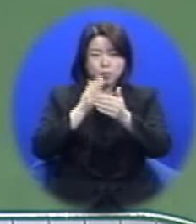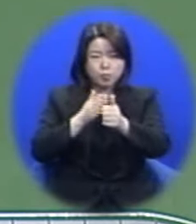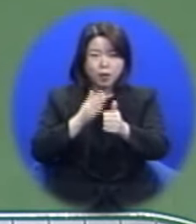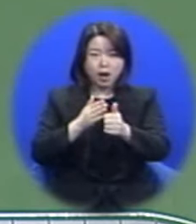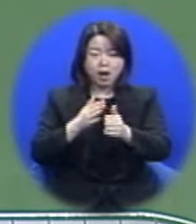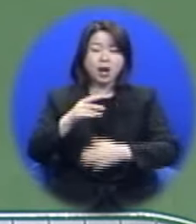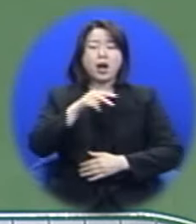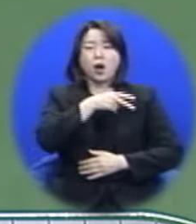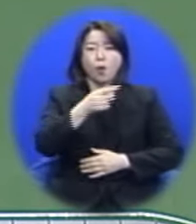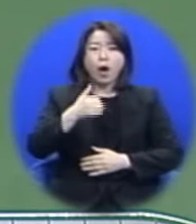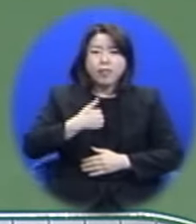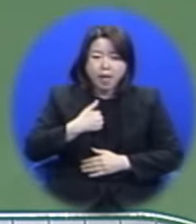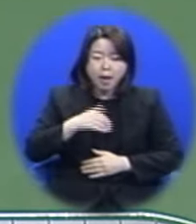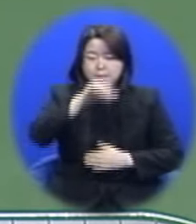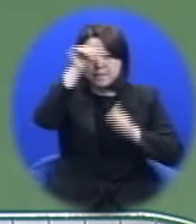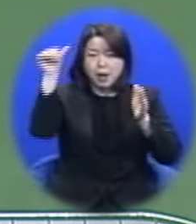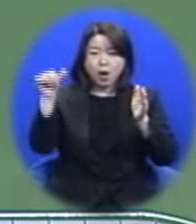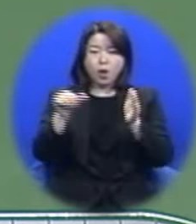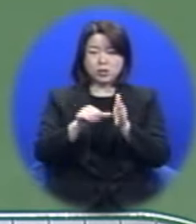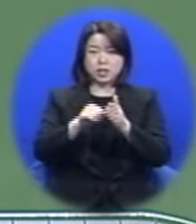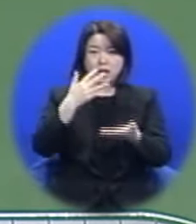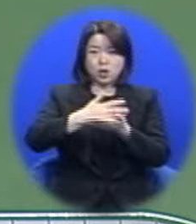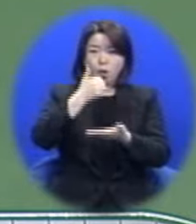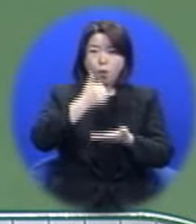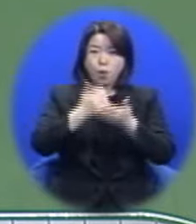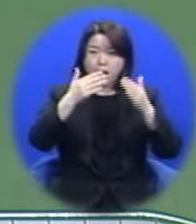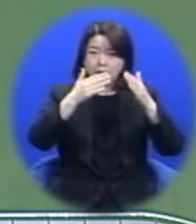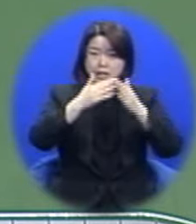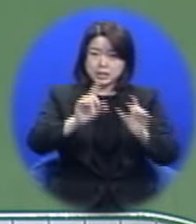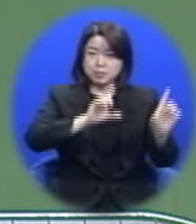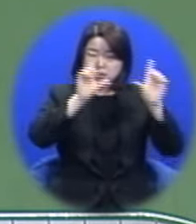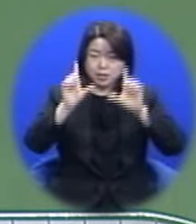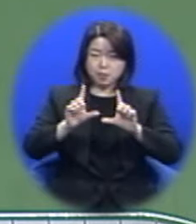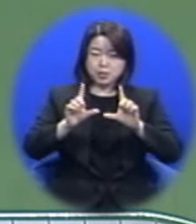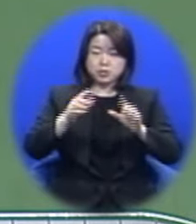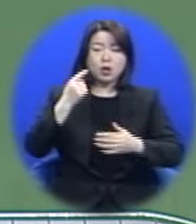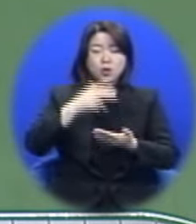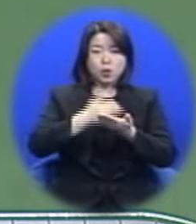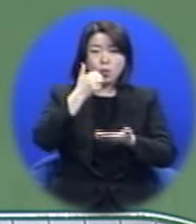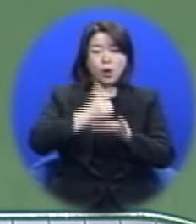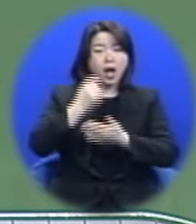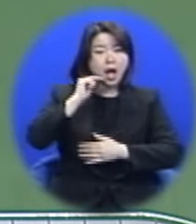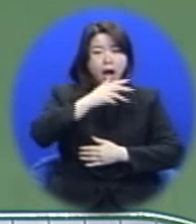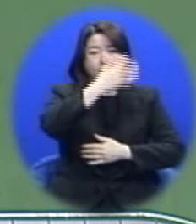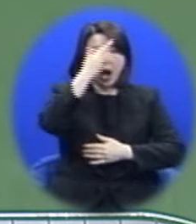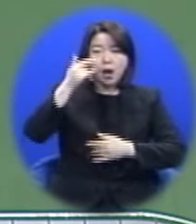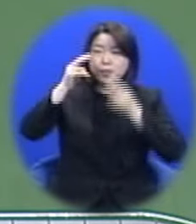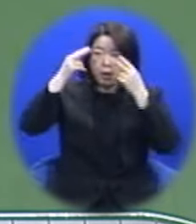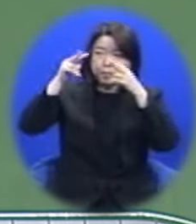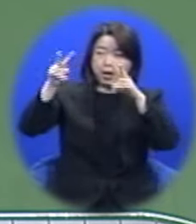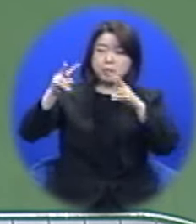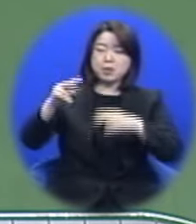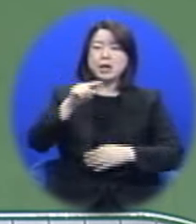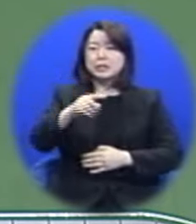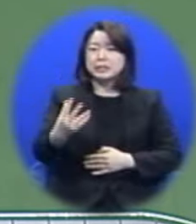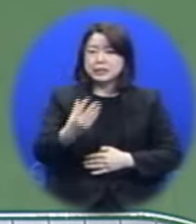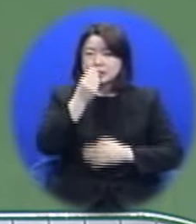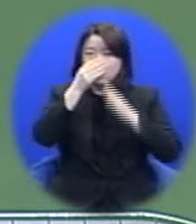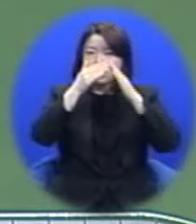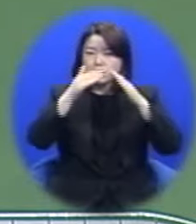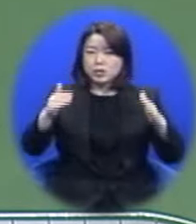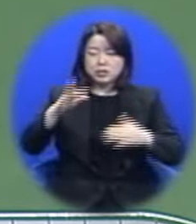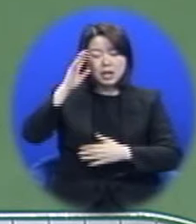내 평생에 여호와의 집에 살면서 여호와의 아름다움을 바라보며 그의 성전에서 사모하는